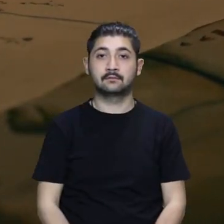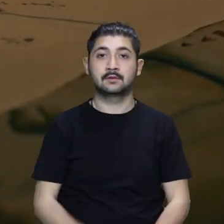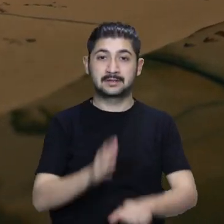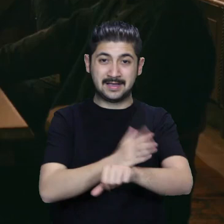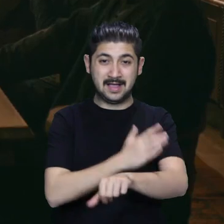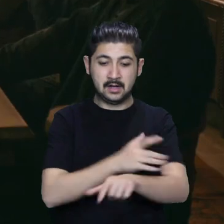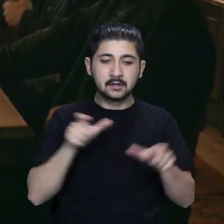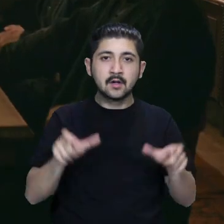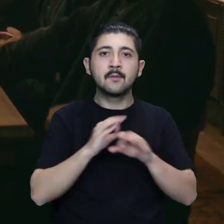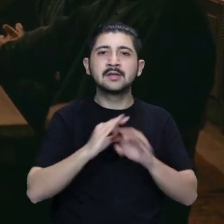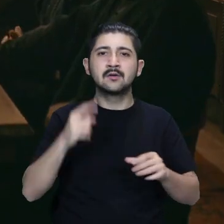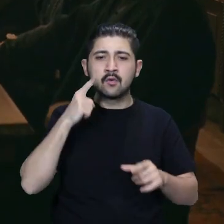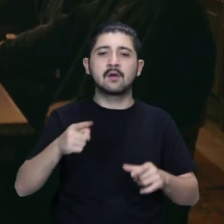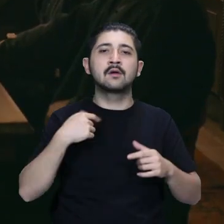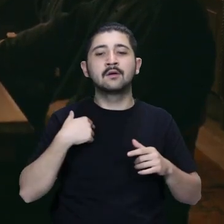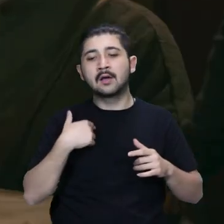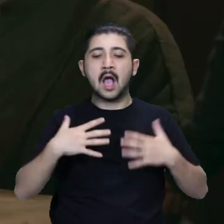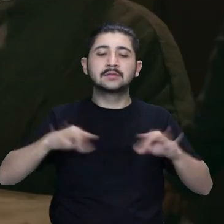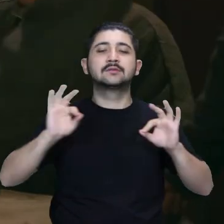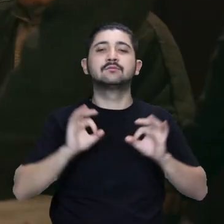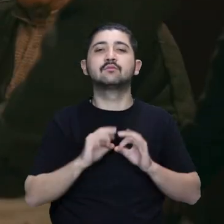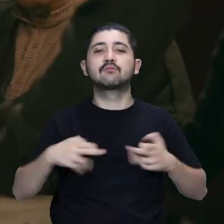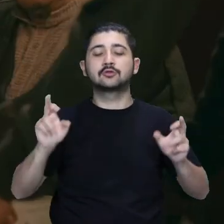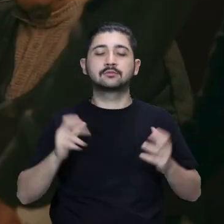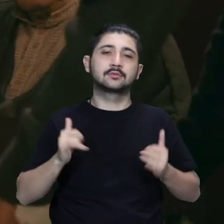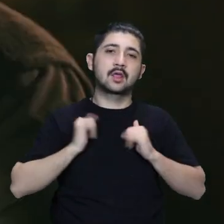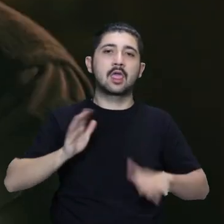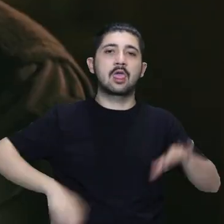Şehri savunmasız sandıkları için hazırlıksız olacaklar.